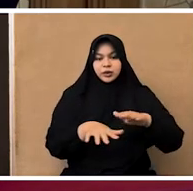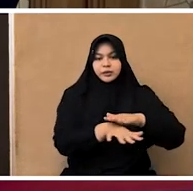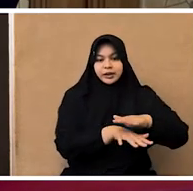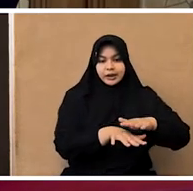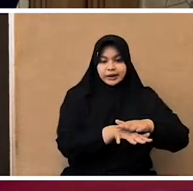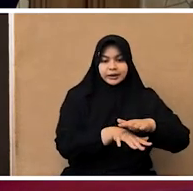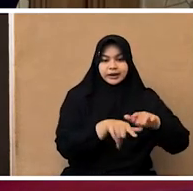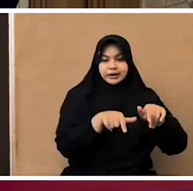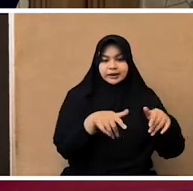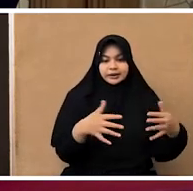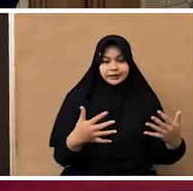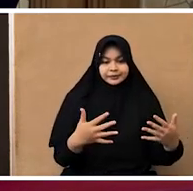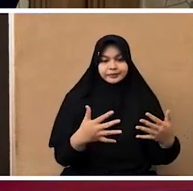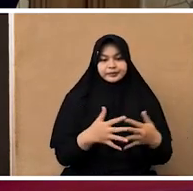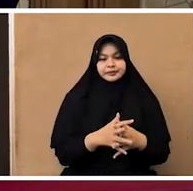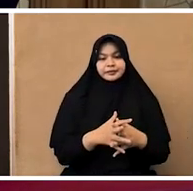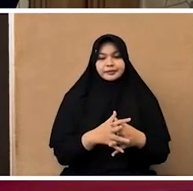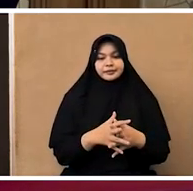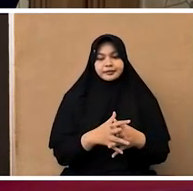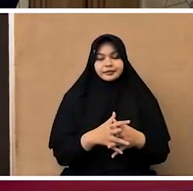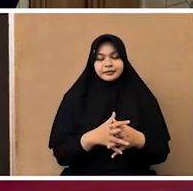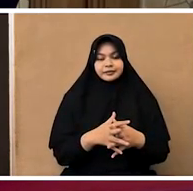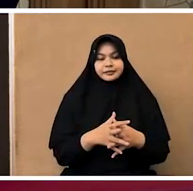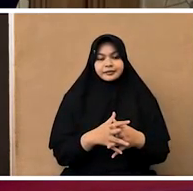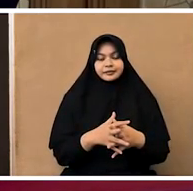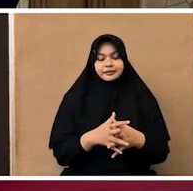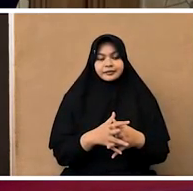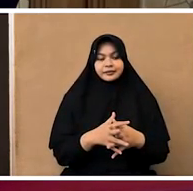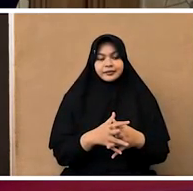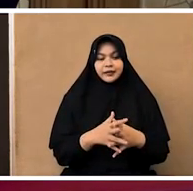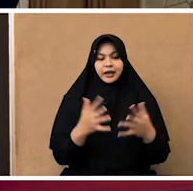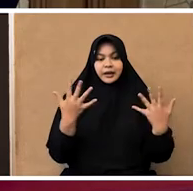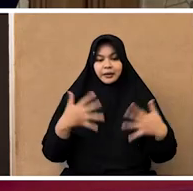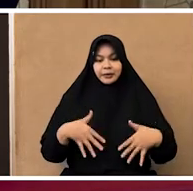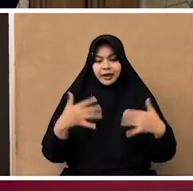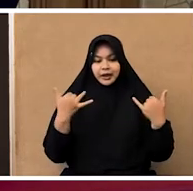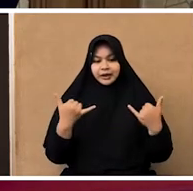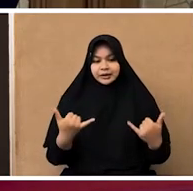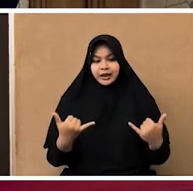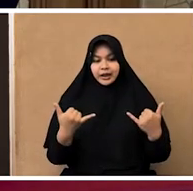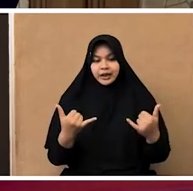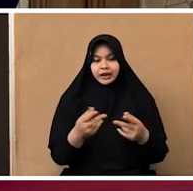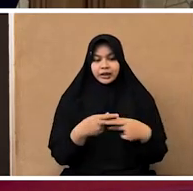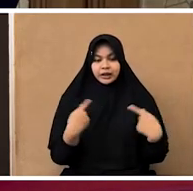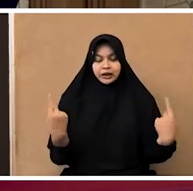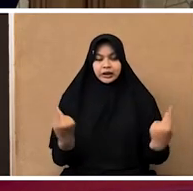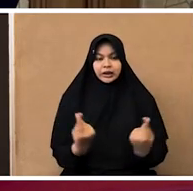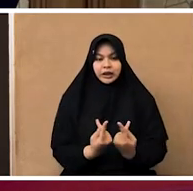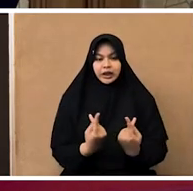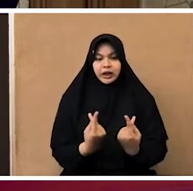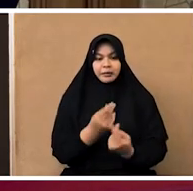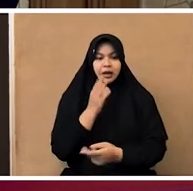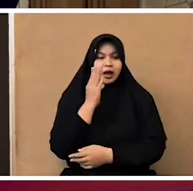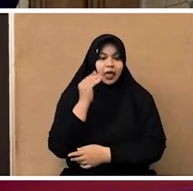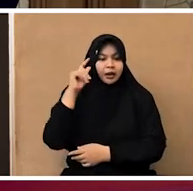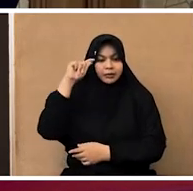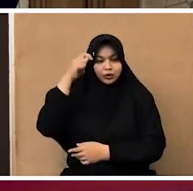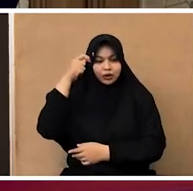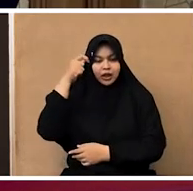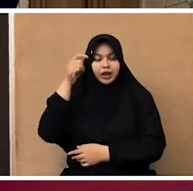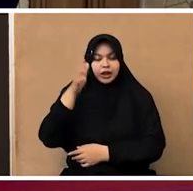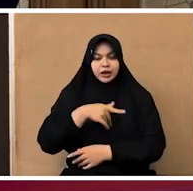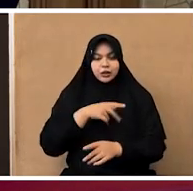bahwa dalam prakteknya saat ini kita mengalami kesulitan ya